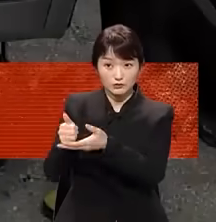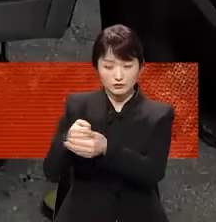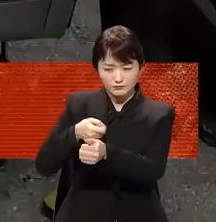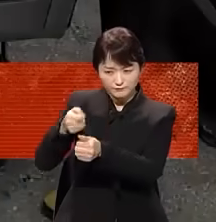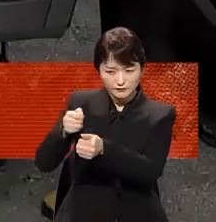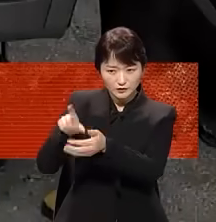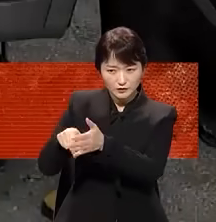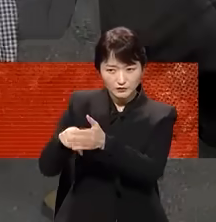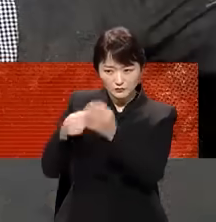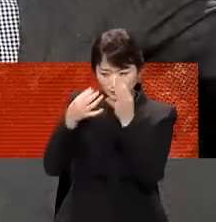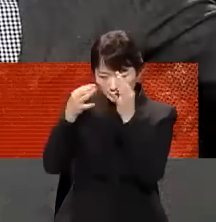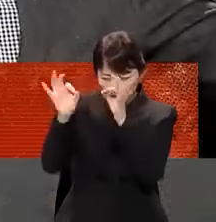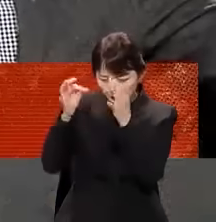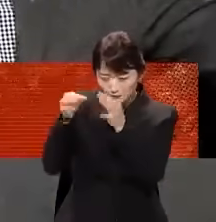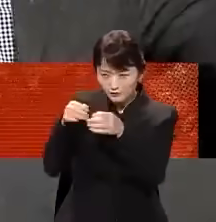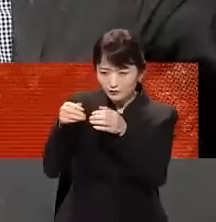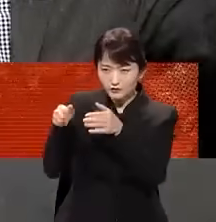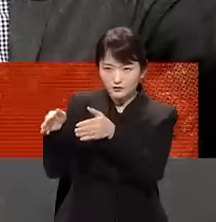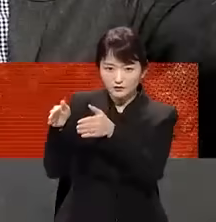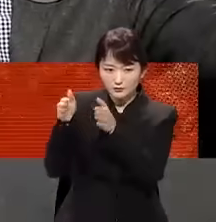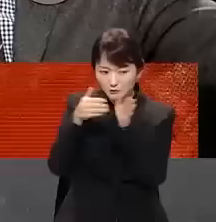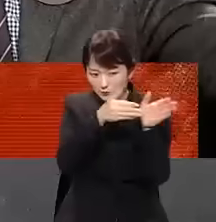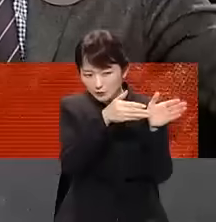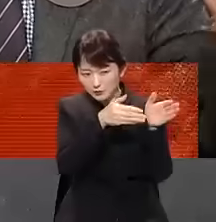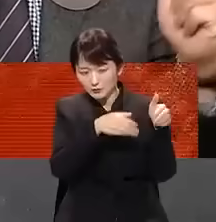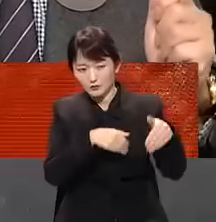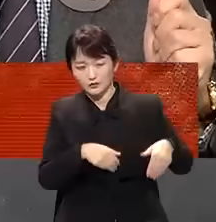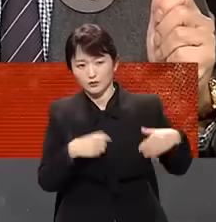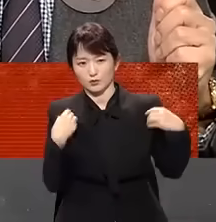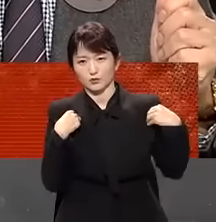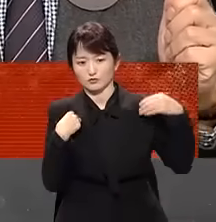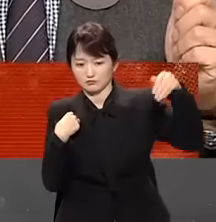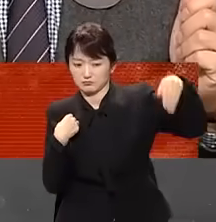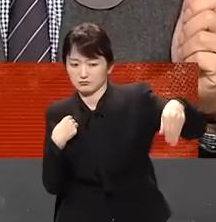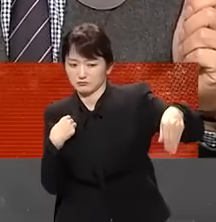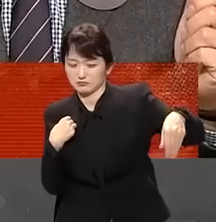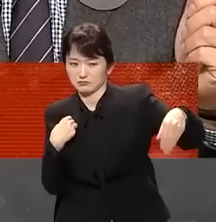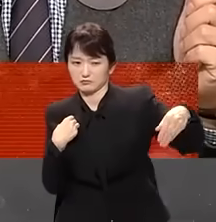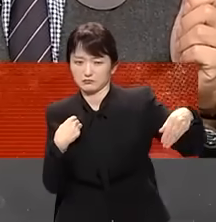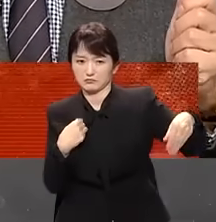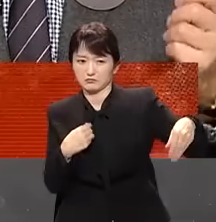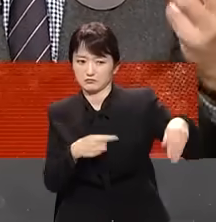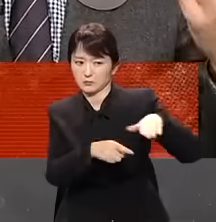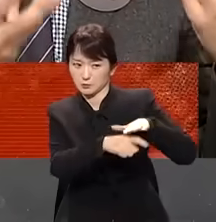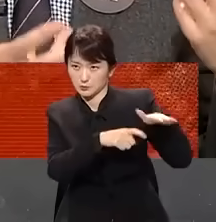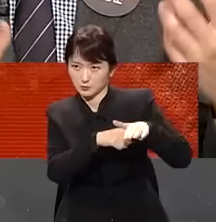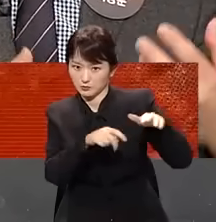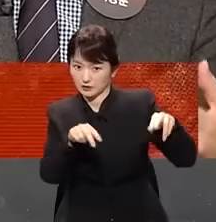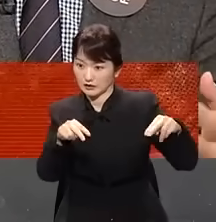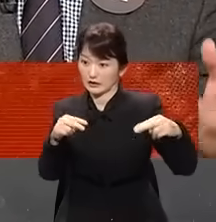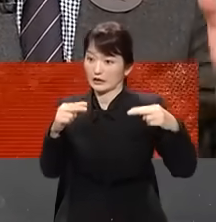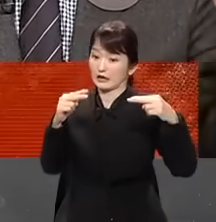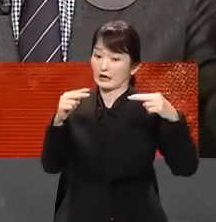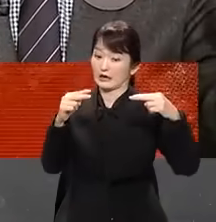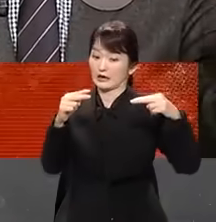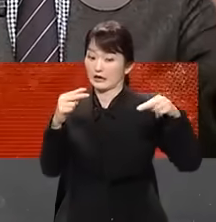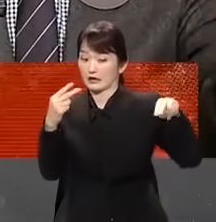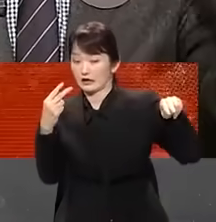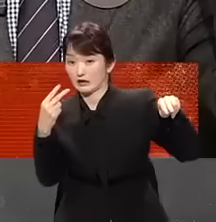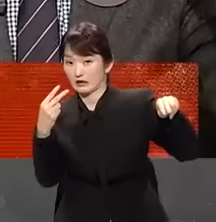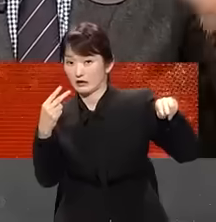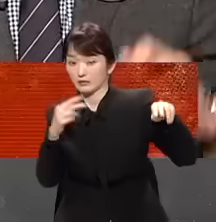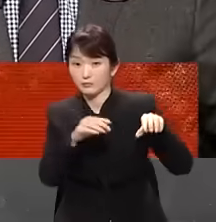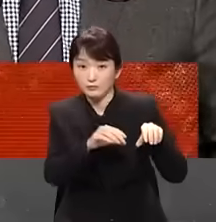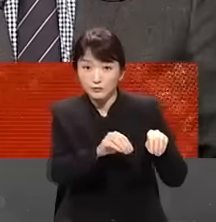것처럼 아고 지지개 편을 척하면서 살짝 외투 손을 댔다가 뺐다가 또 눈이 마힐 거 같으면 잠깐 또 이러고 있다가 하다